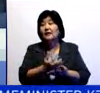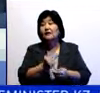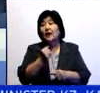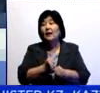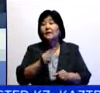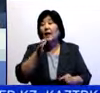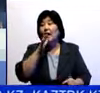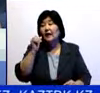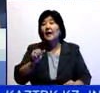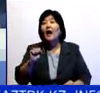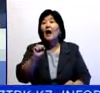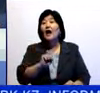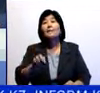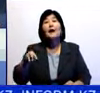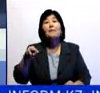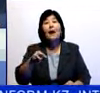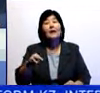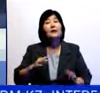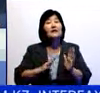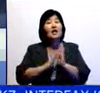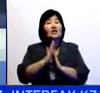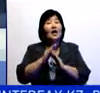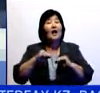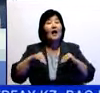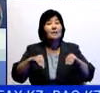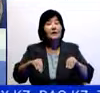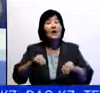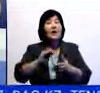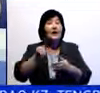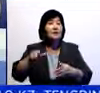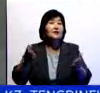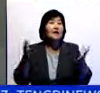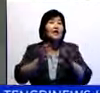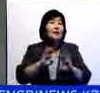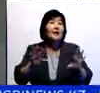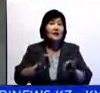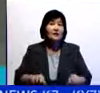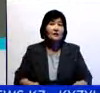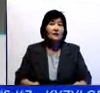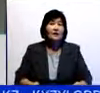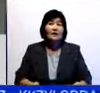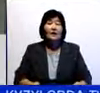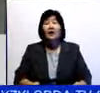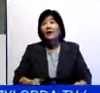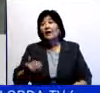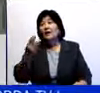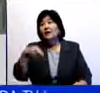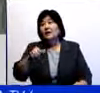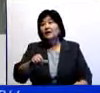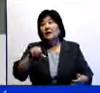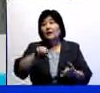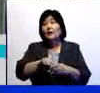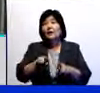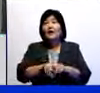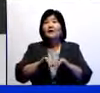отырған қария Ағыбай Махамбетовтің жайқалған бақшасынан әріптесінің репортажы. Шіліңгір шілденің бел ортасынан